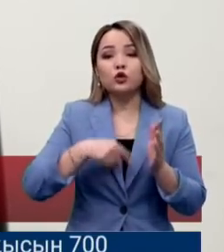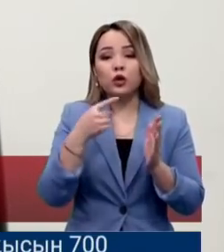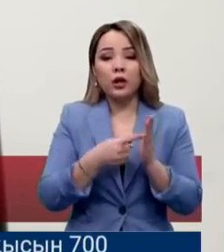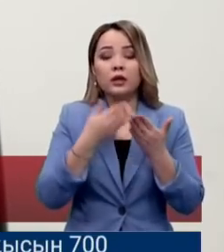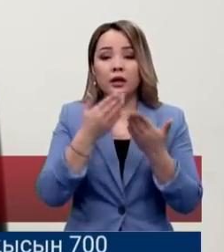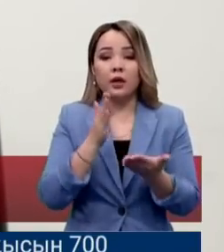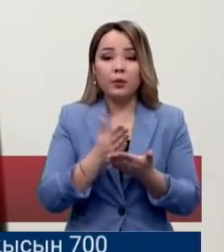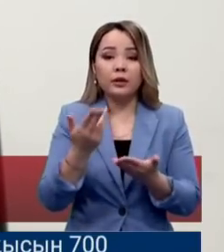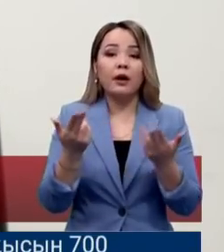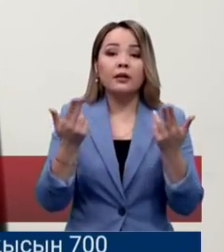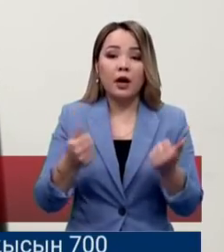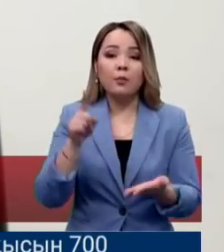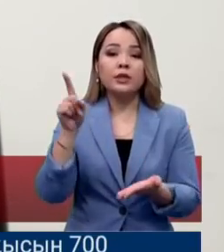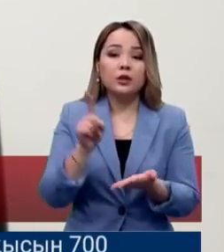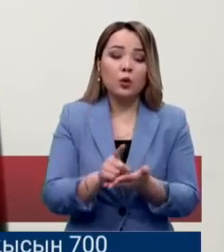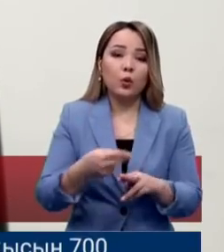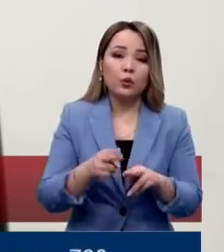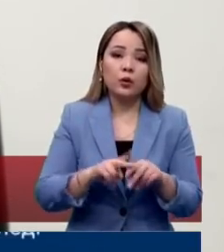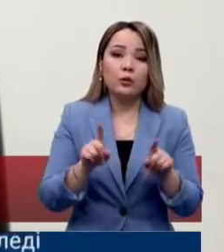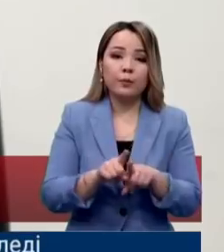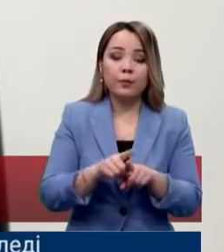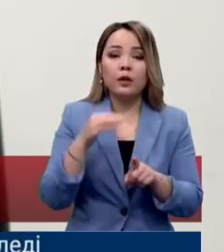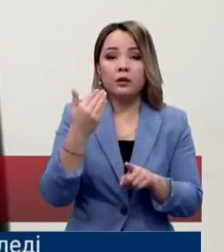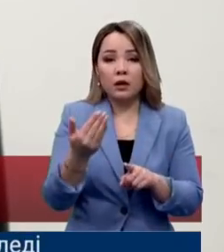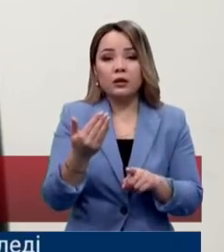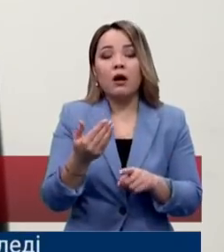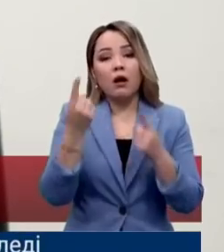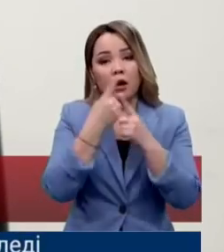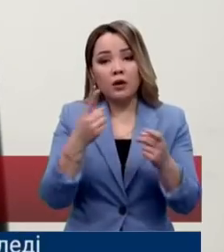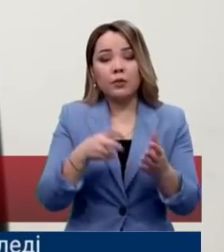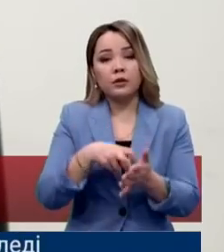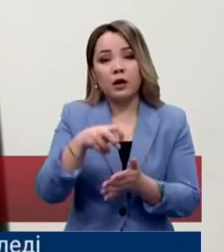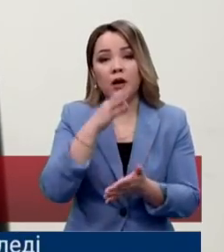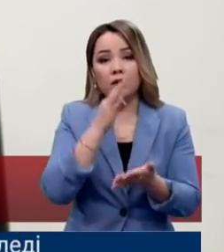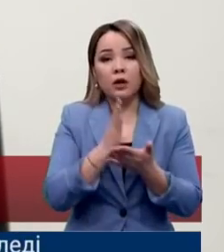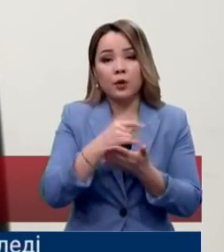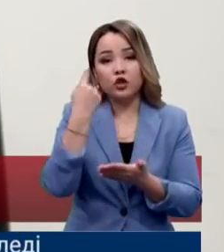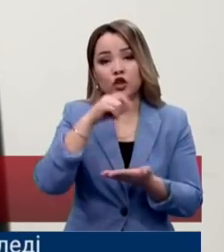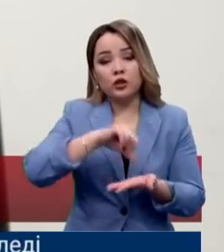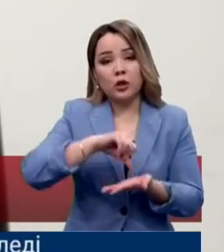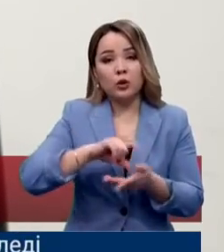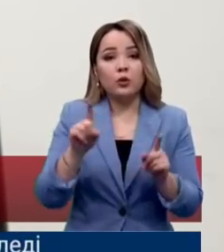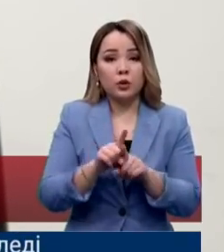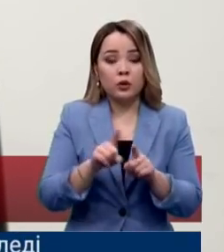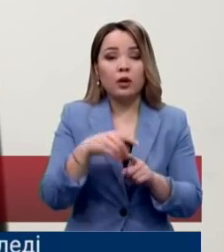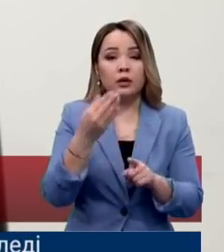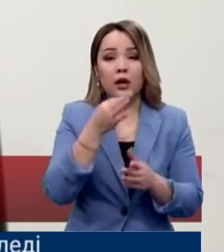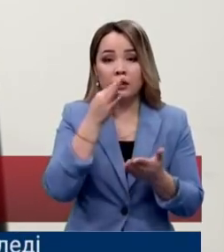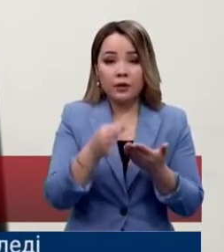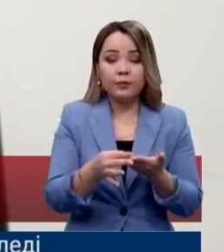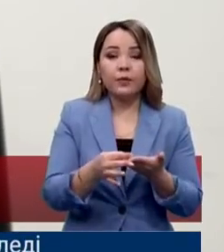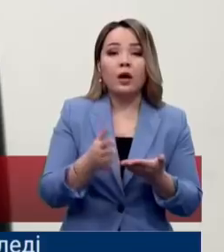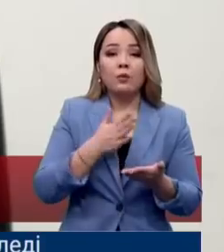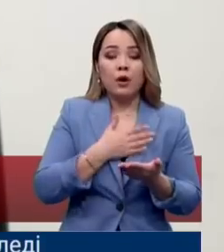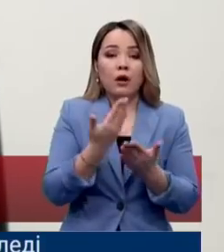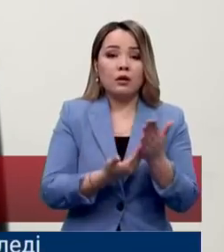деп. Біз әрине міндетті түрде алдымен хабарды жібереміз сол жеке тұлғаға, одан кейін сол жеке тұлға